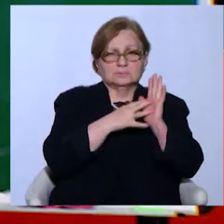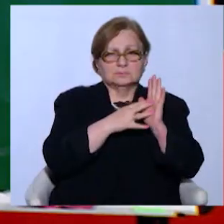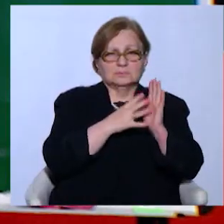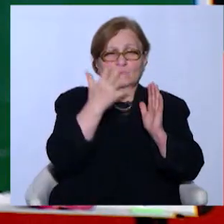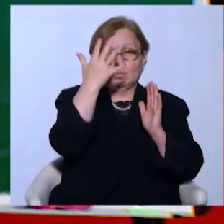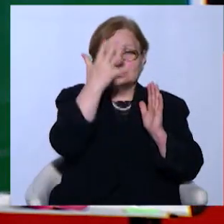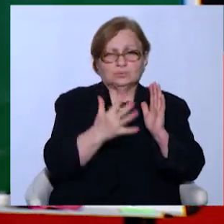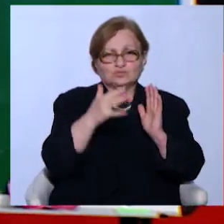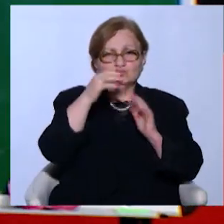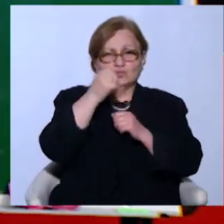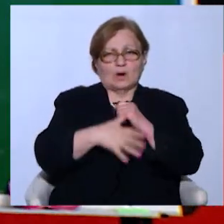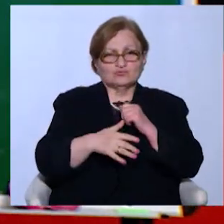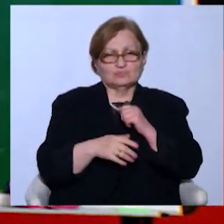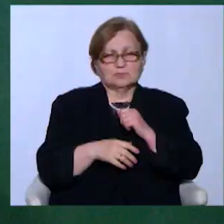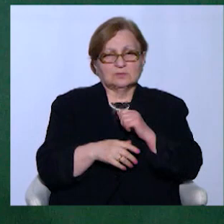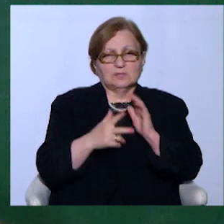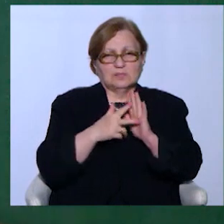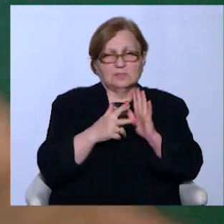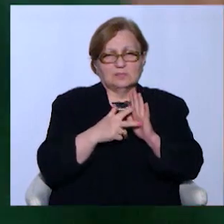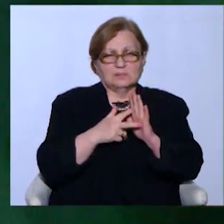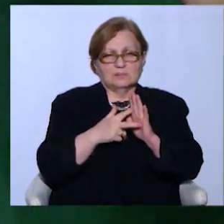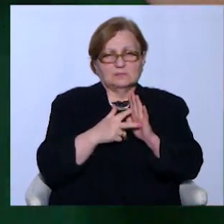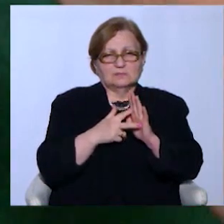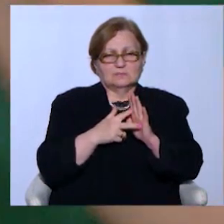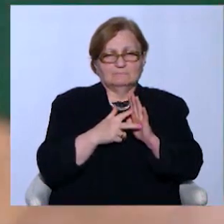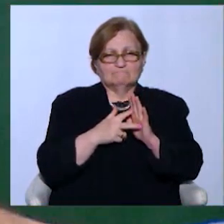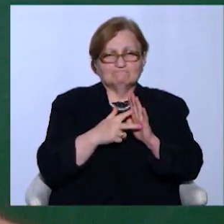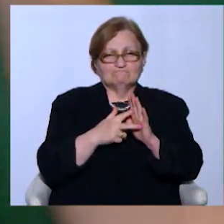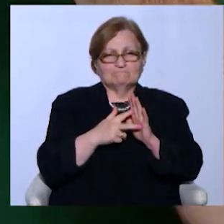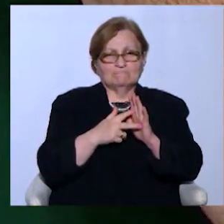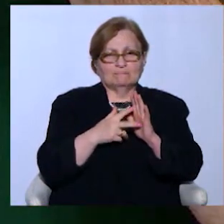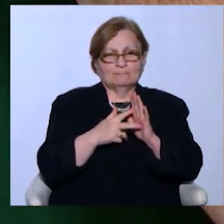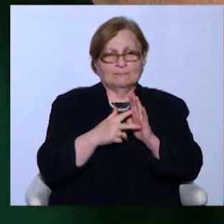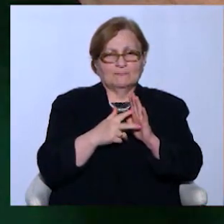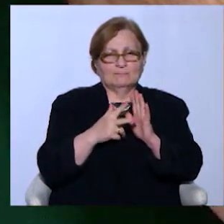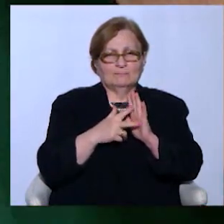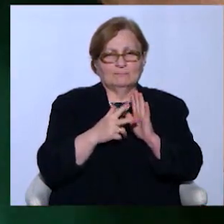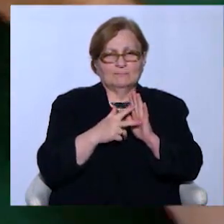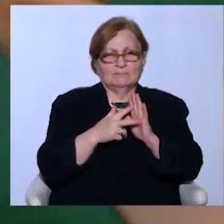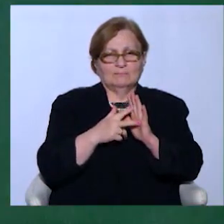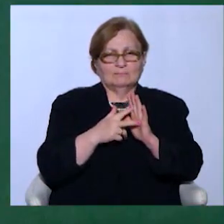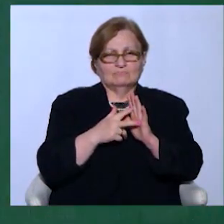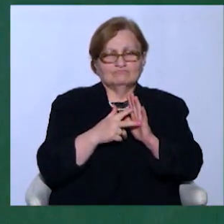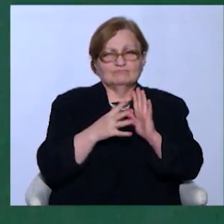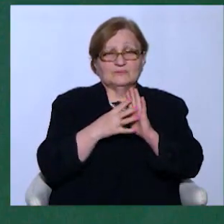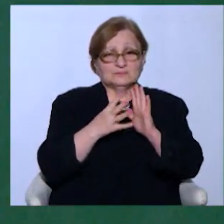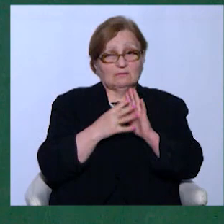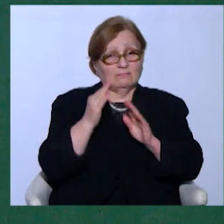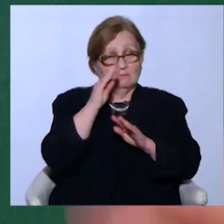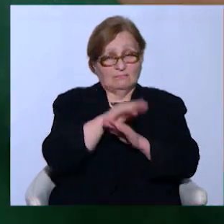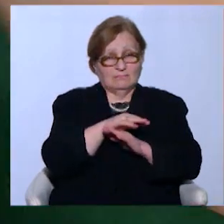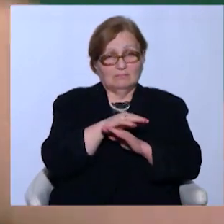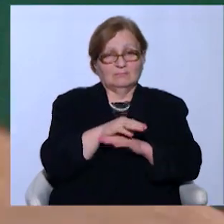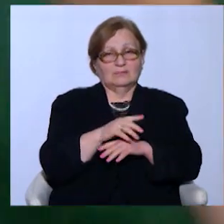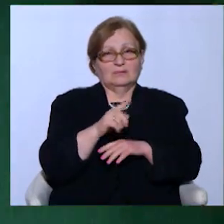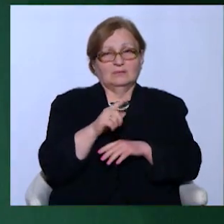მათ შორის. ესე იგი, 8 ასეულის მექნება 8 ასეული კი არა, 9